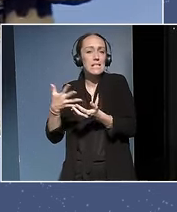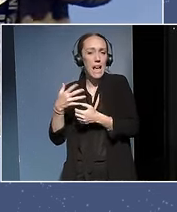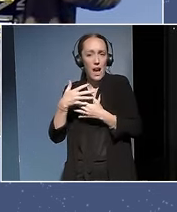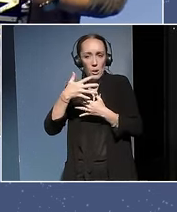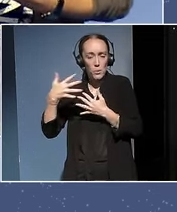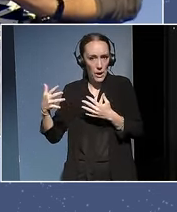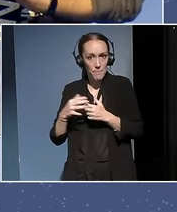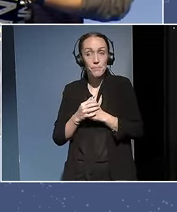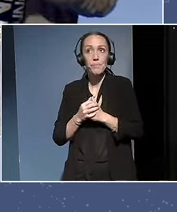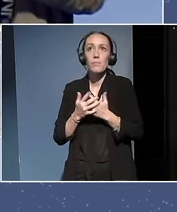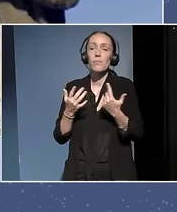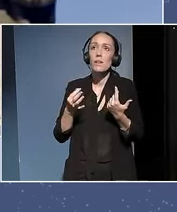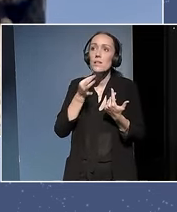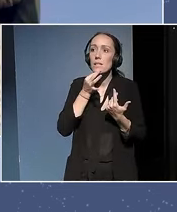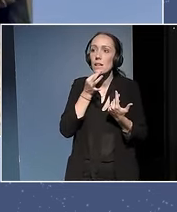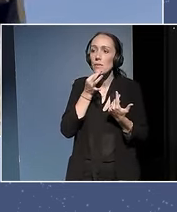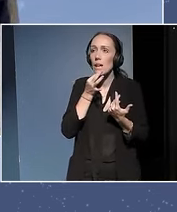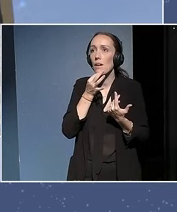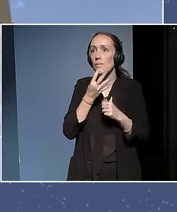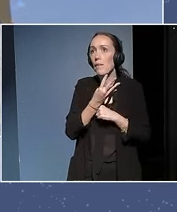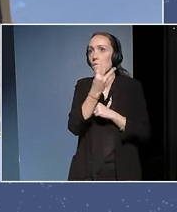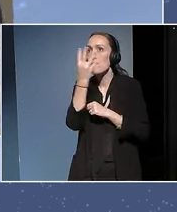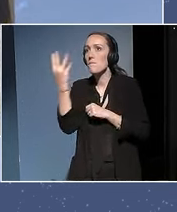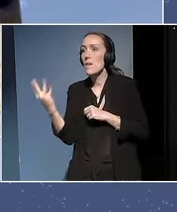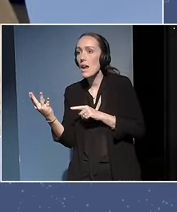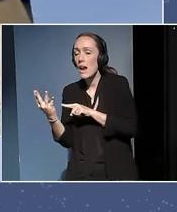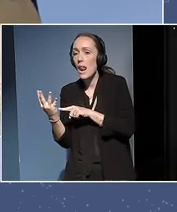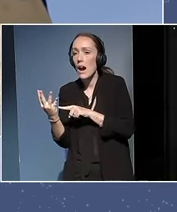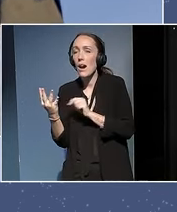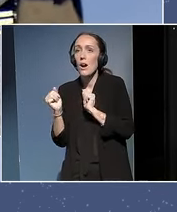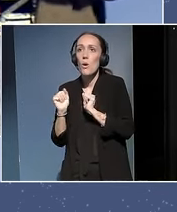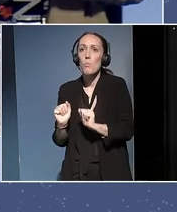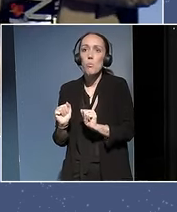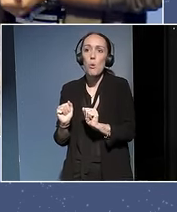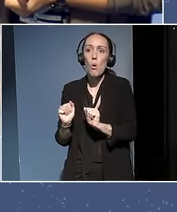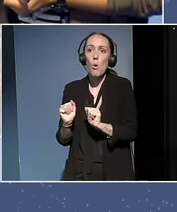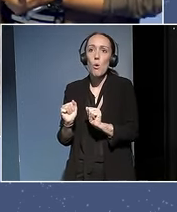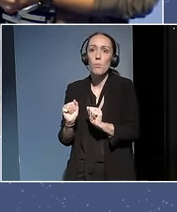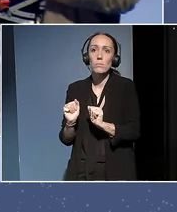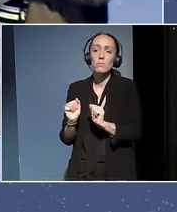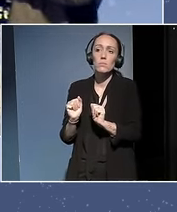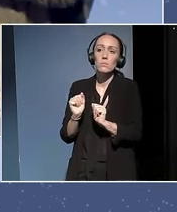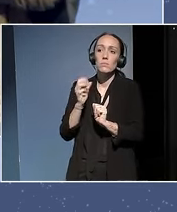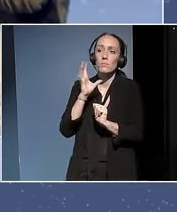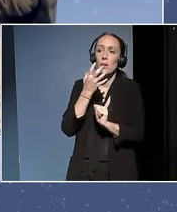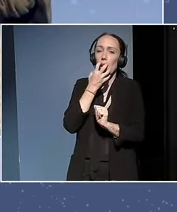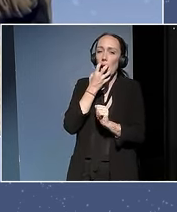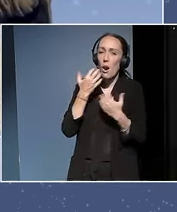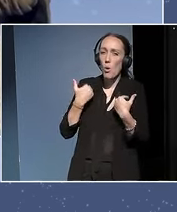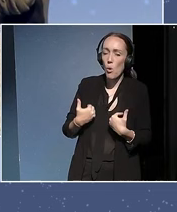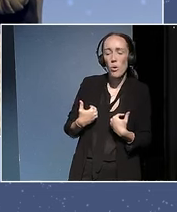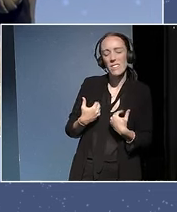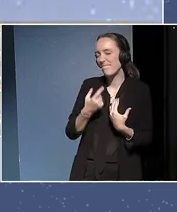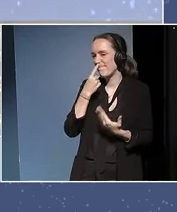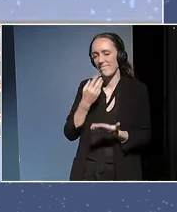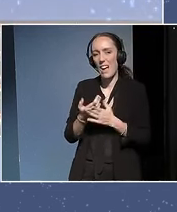definita davvero un qualcosa che potesse aiutare l'animale a scambiare il calore cioè scusami correggimi se sbaglio